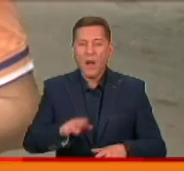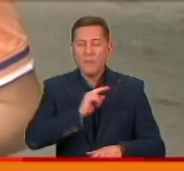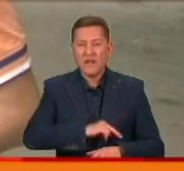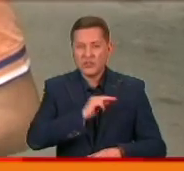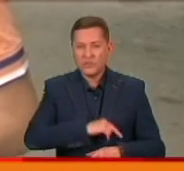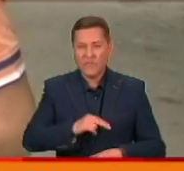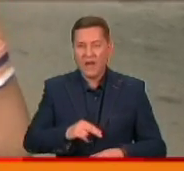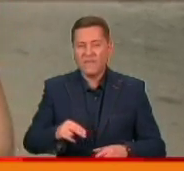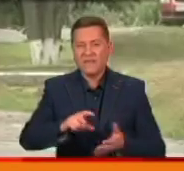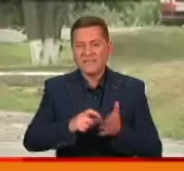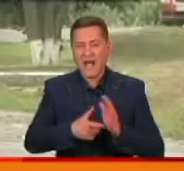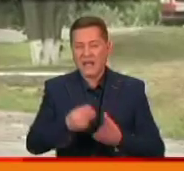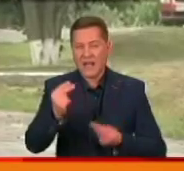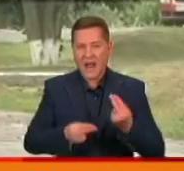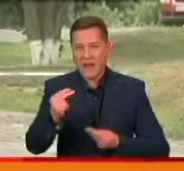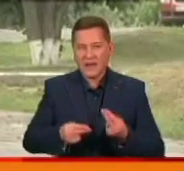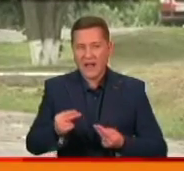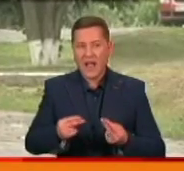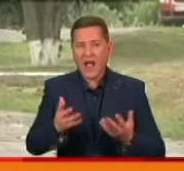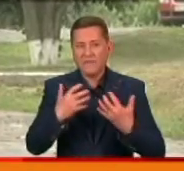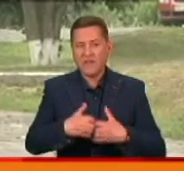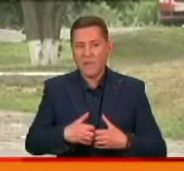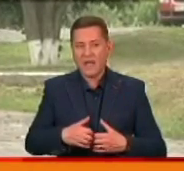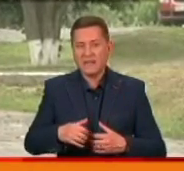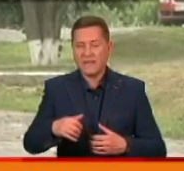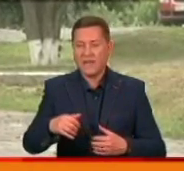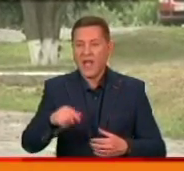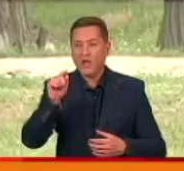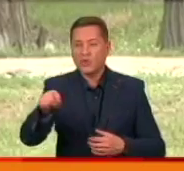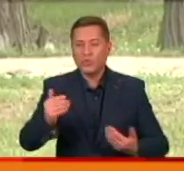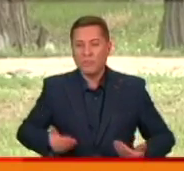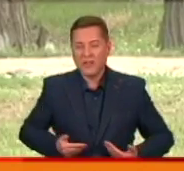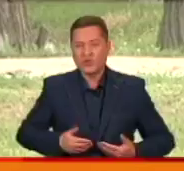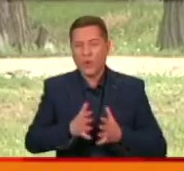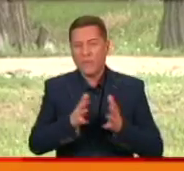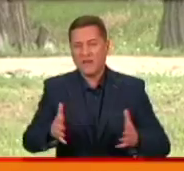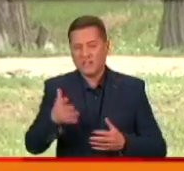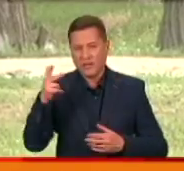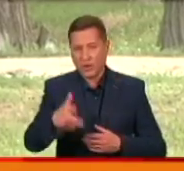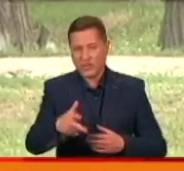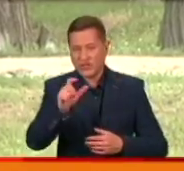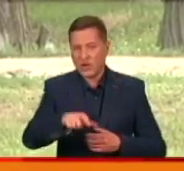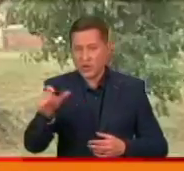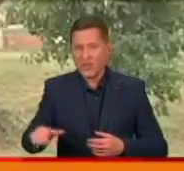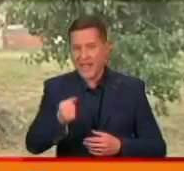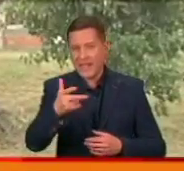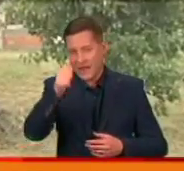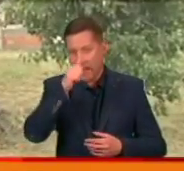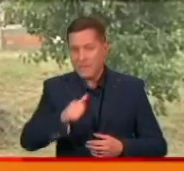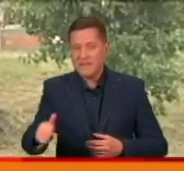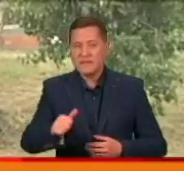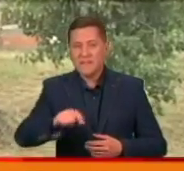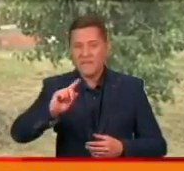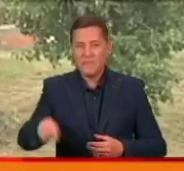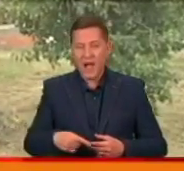працював зал гральних автоматів. У селі Оболонь мешкає трохи більше тисячі людей. Кілька місяців вони вимагали, аби підпільне казино, що маскується